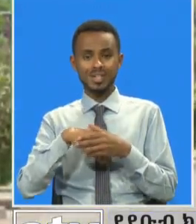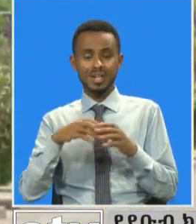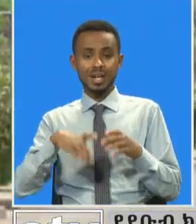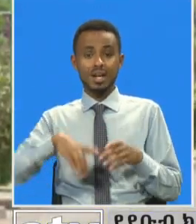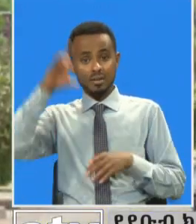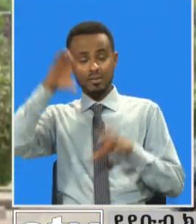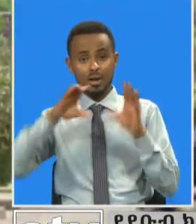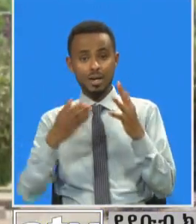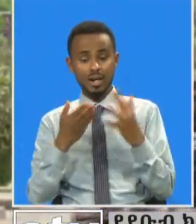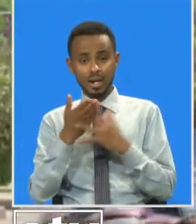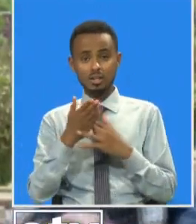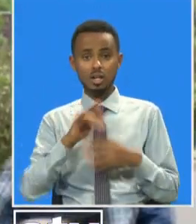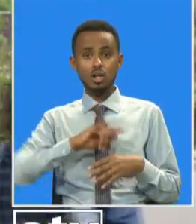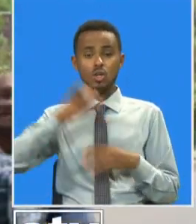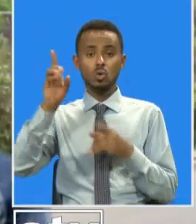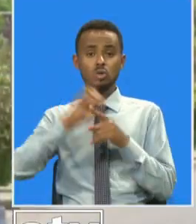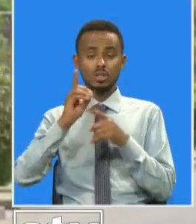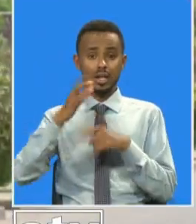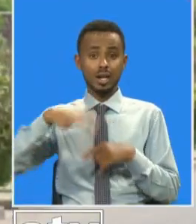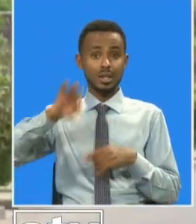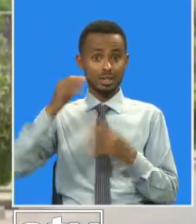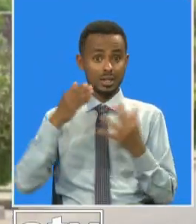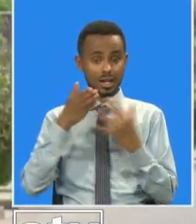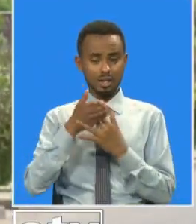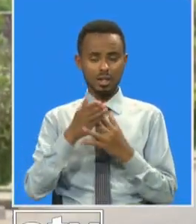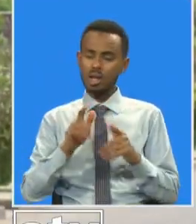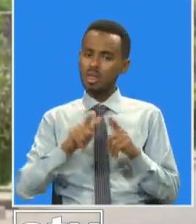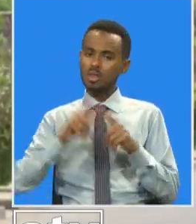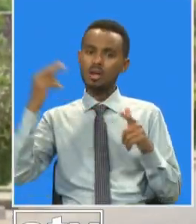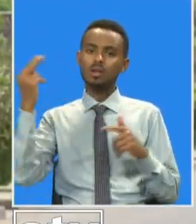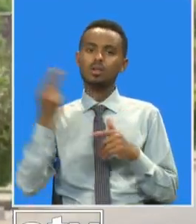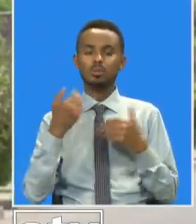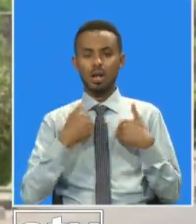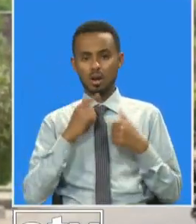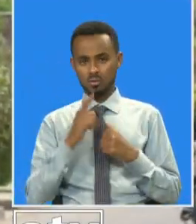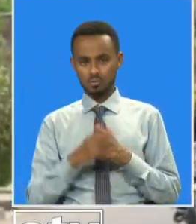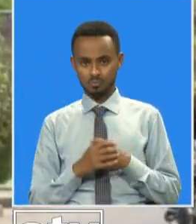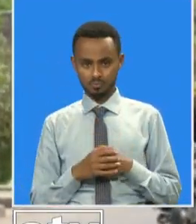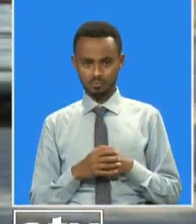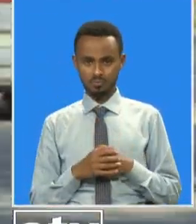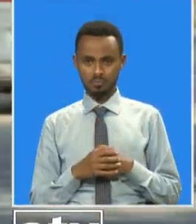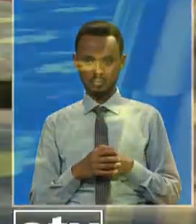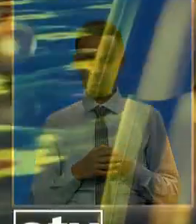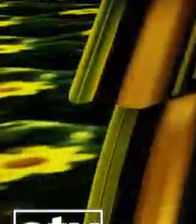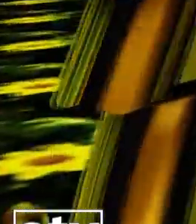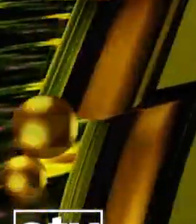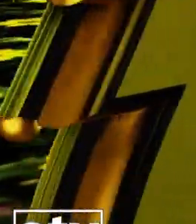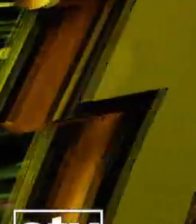ከፍ ከማድረግ አንጻር የውጭ ምንዛሬ ከማስገኘት አንጻር ትልቅ ፋይዳ ያለው ነው